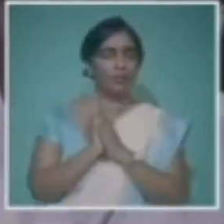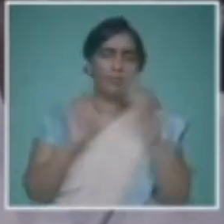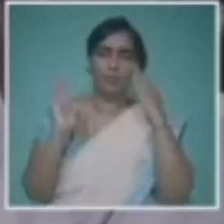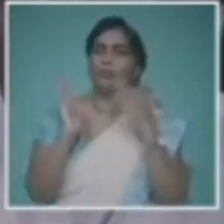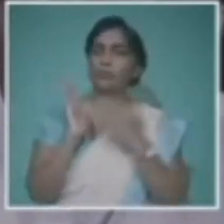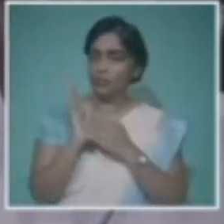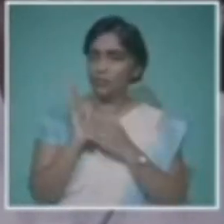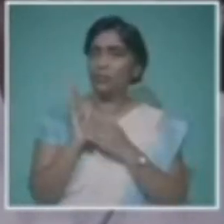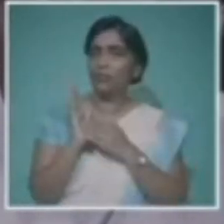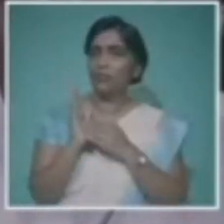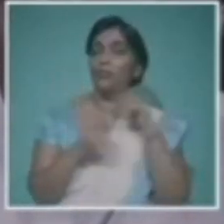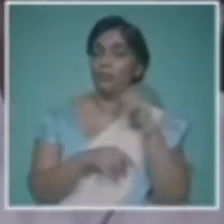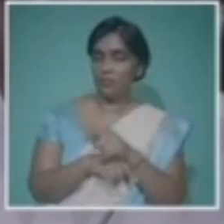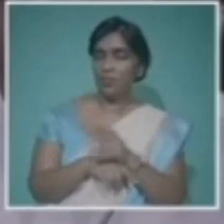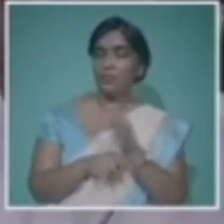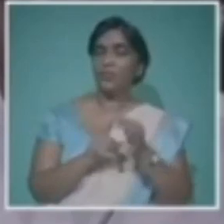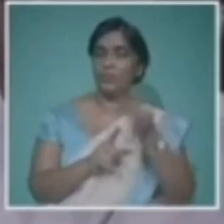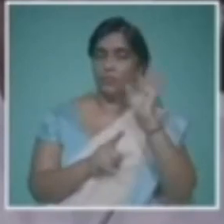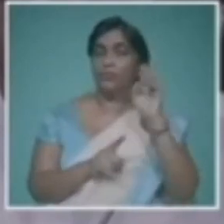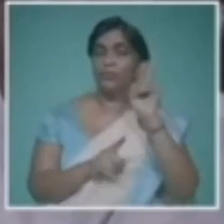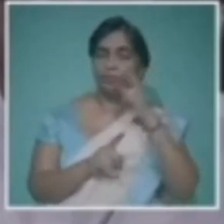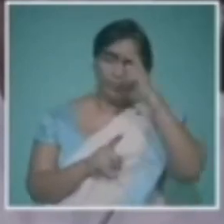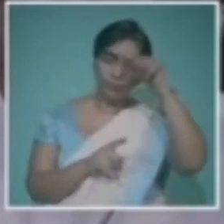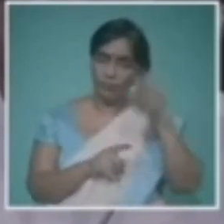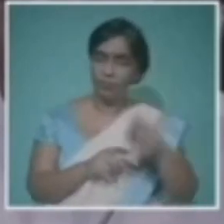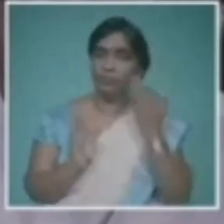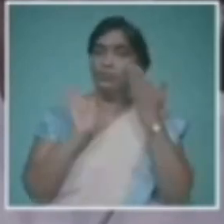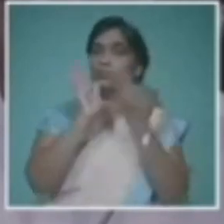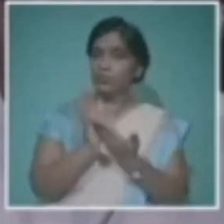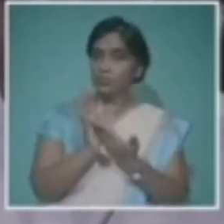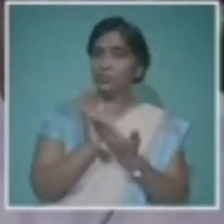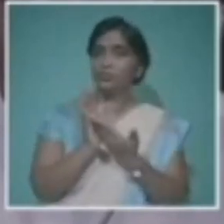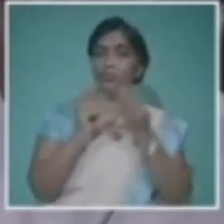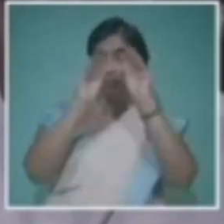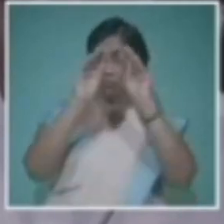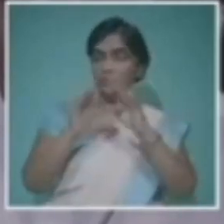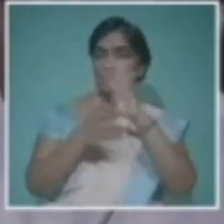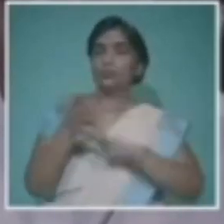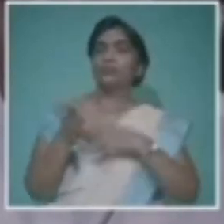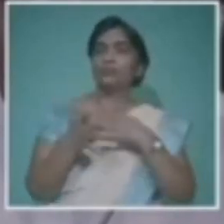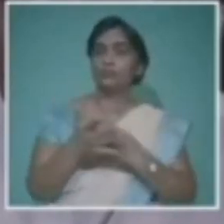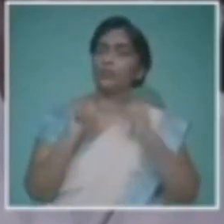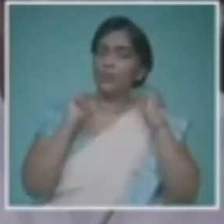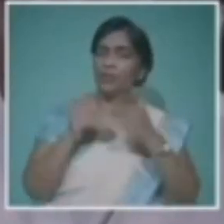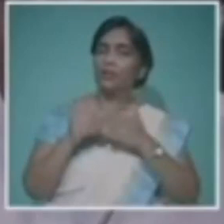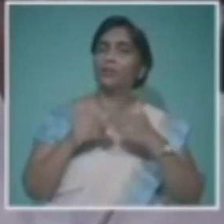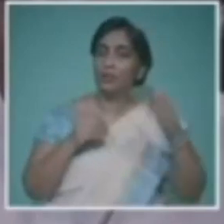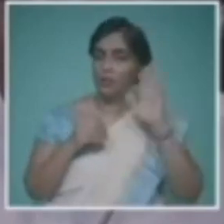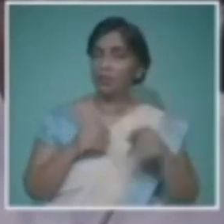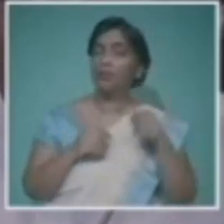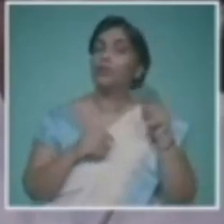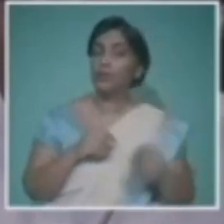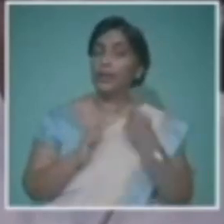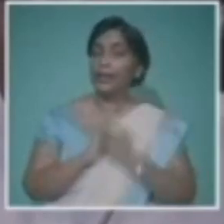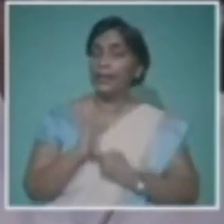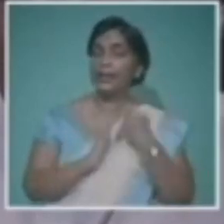අවධානය යොමු කළා මේ ජනාධිපති රනිල් වික්‍රමසිංහ මහත්මයා ඉදිරිපත් කළා තියෙන අයවැය සාර්ථක කරගන්න නම් මේ